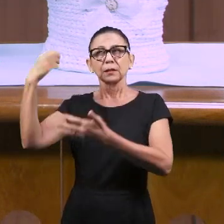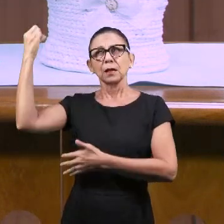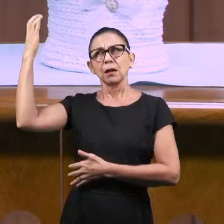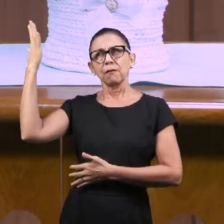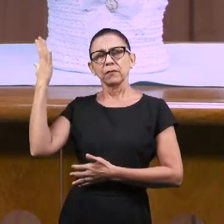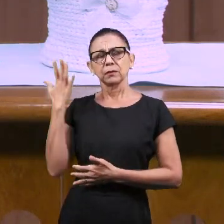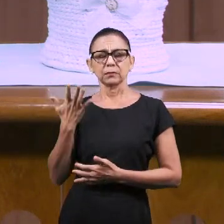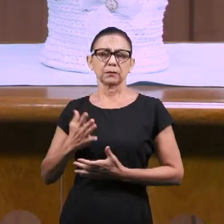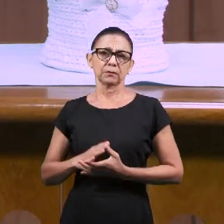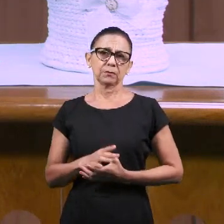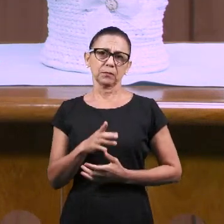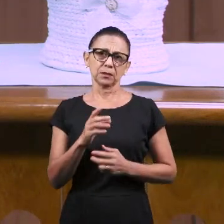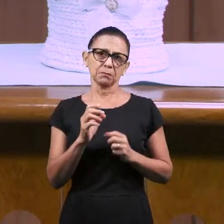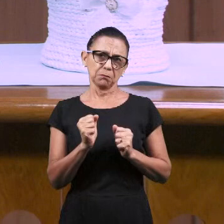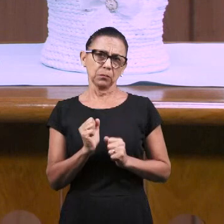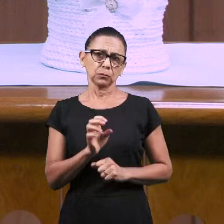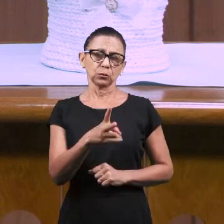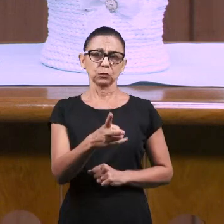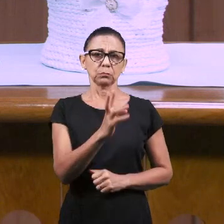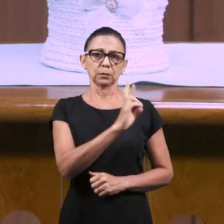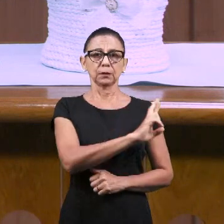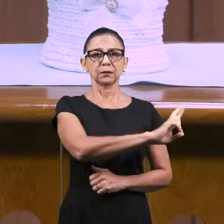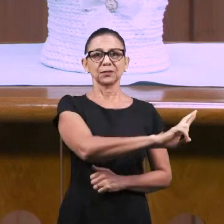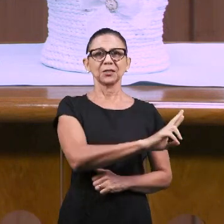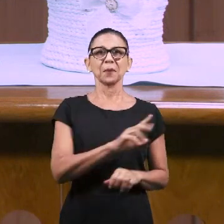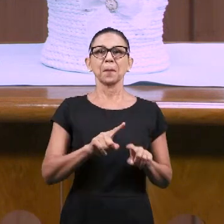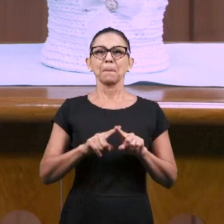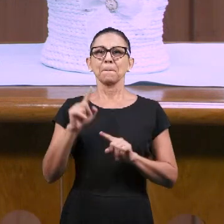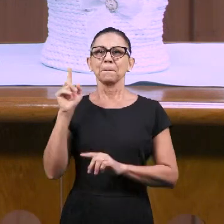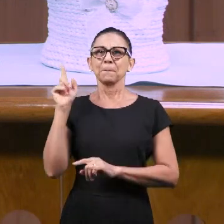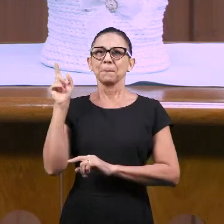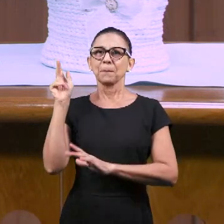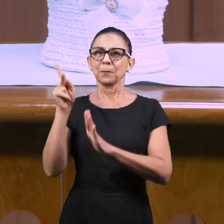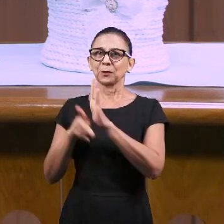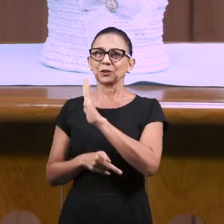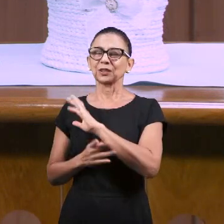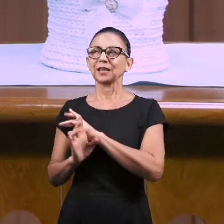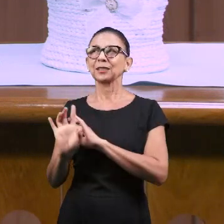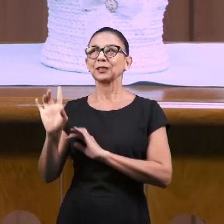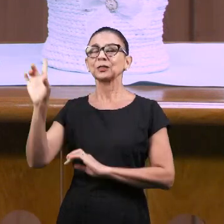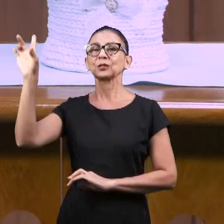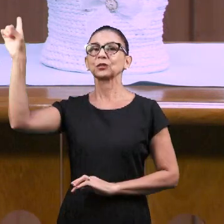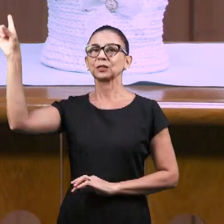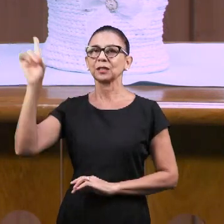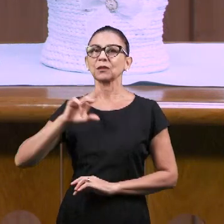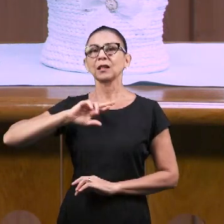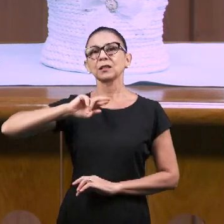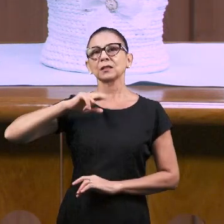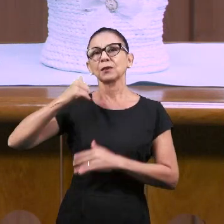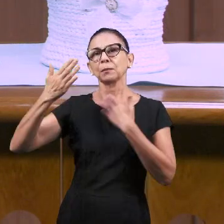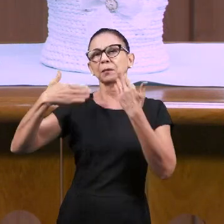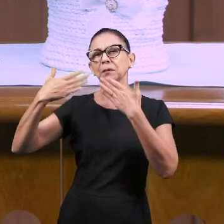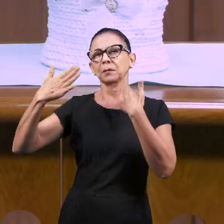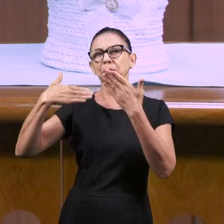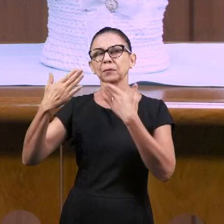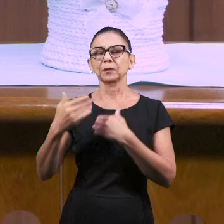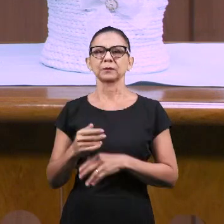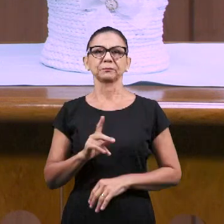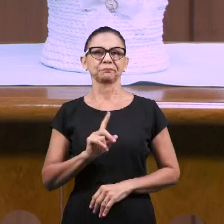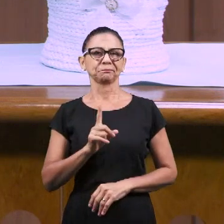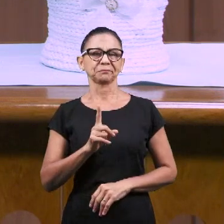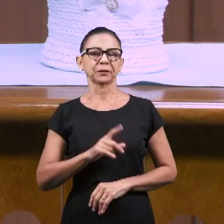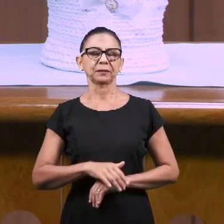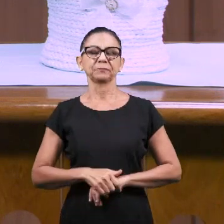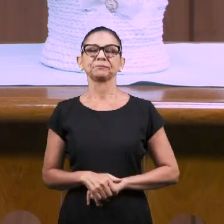qui nous entendent. Vous pouvez continuer dans votre église, dans votre religion, mais le projet de Dieu, vous n'arrivez pas à